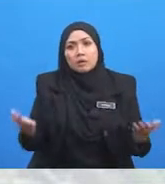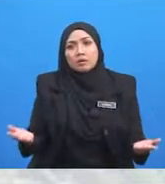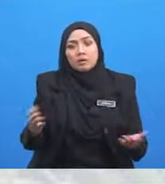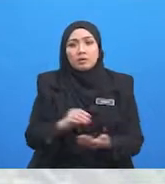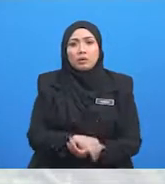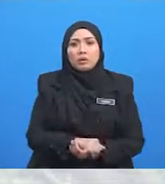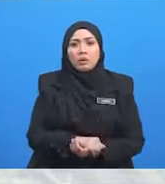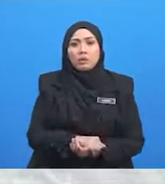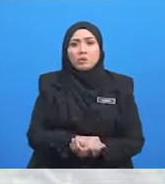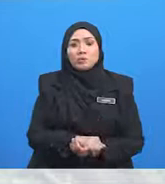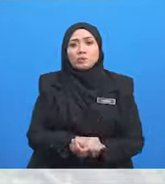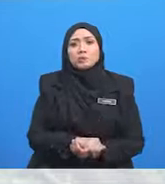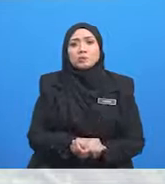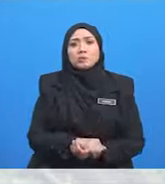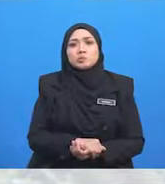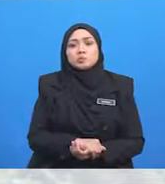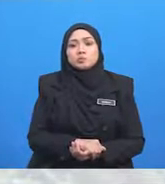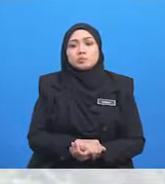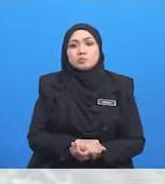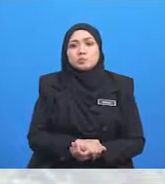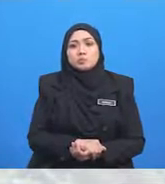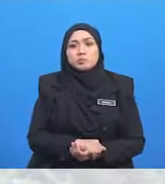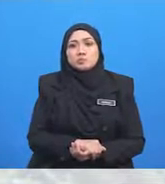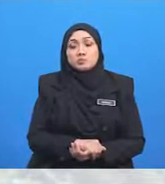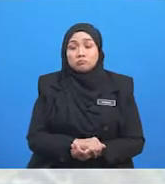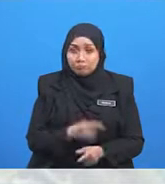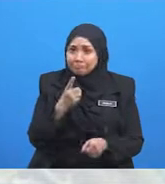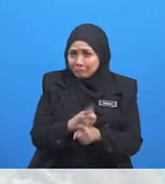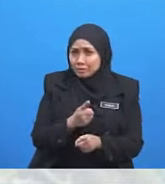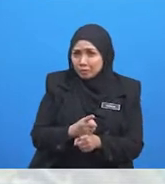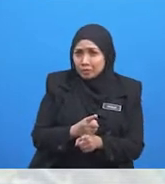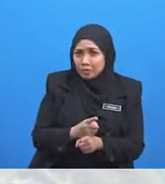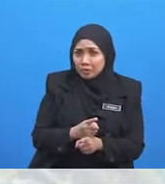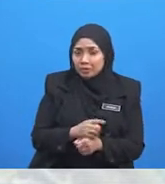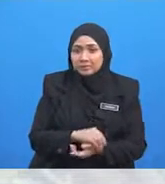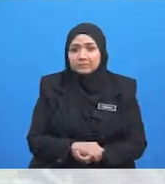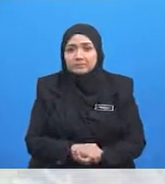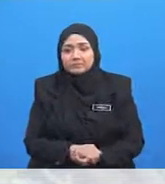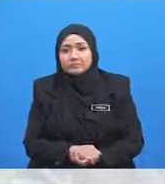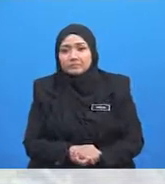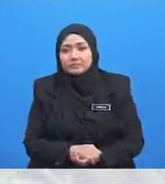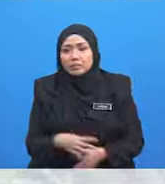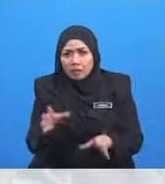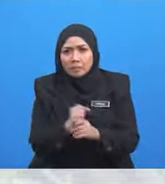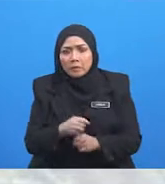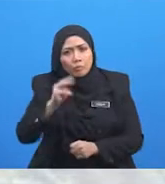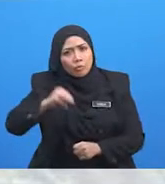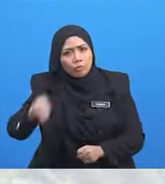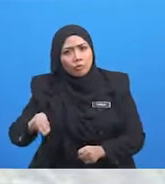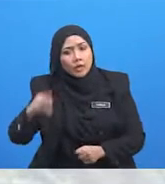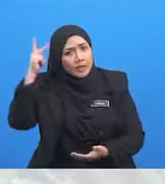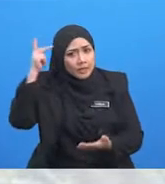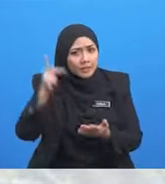bagaimana murid-murid? Benarkah jauh hari mengenal manikam? Dapatkah